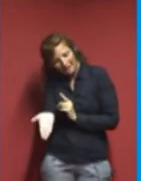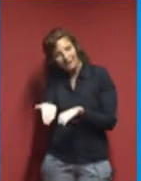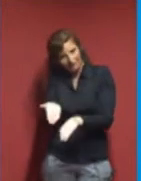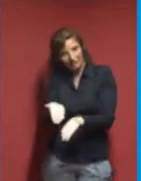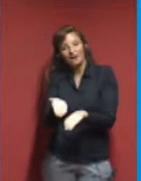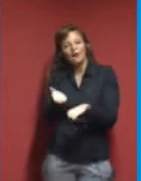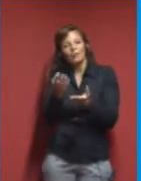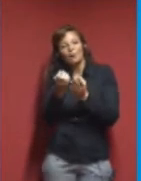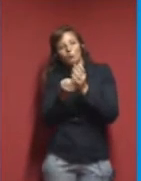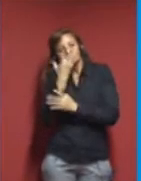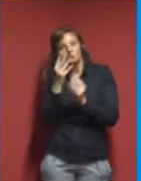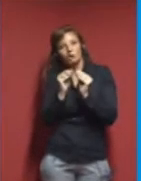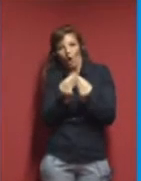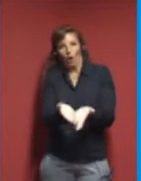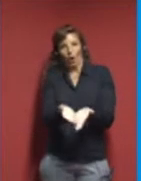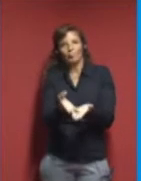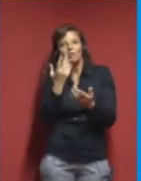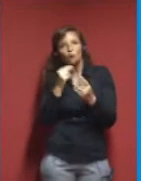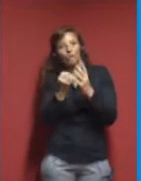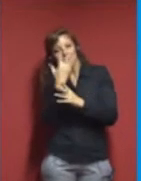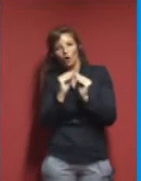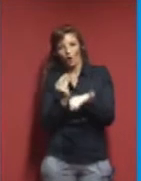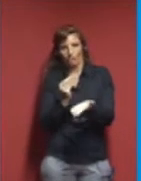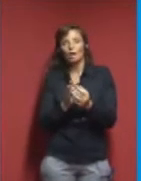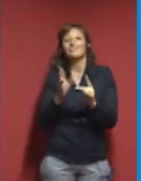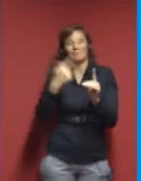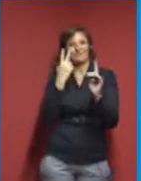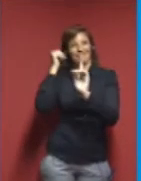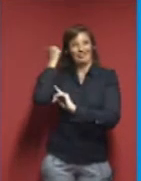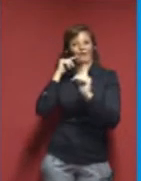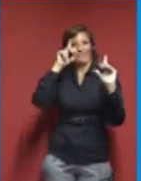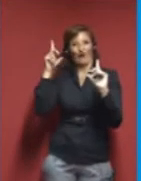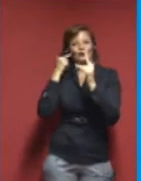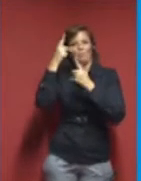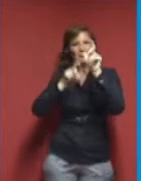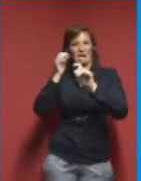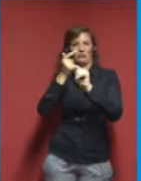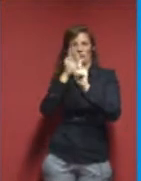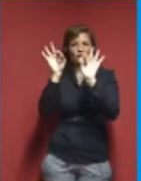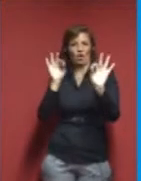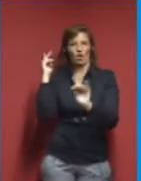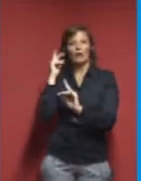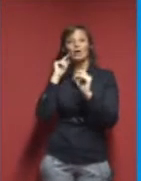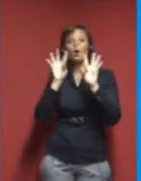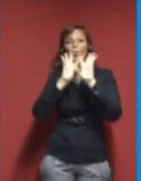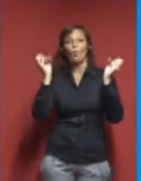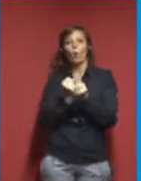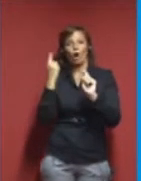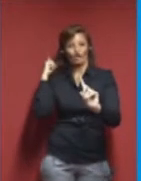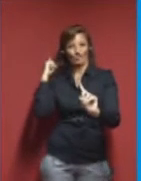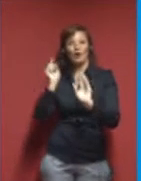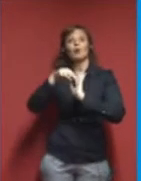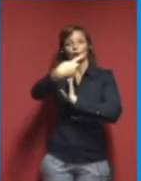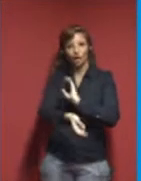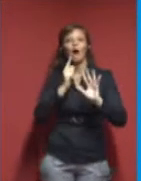fare a realizzarli. Ecco, queste sono alcune persone che dopo il workshop iniziano